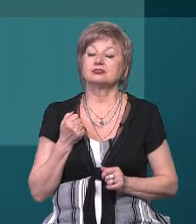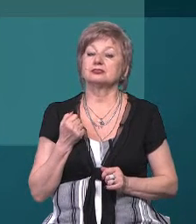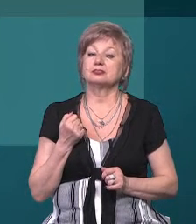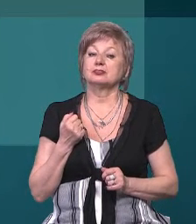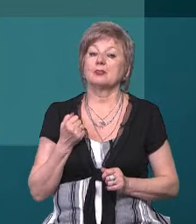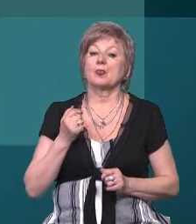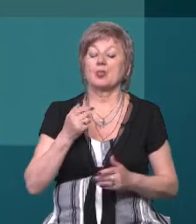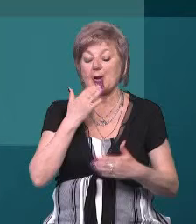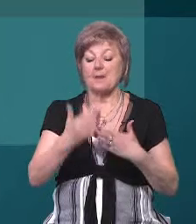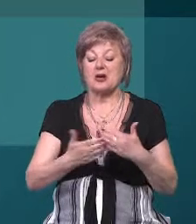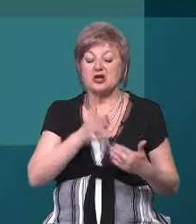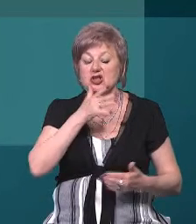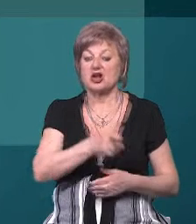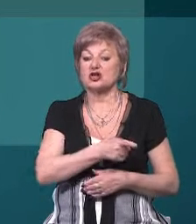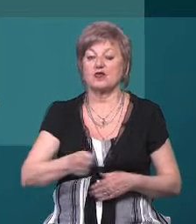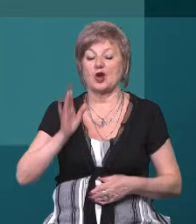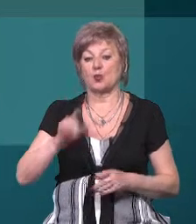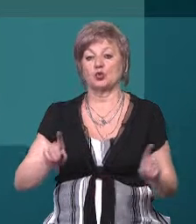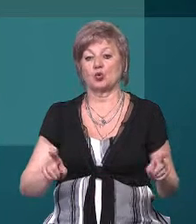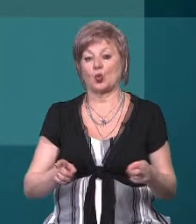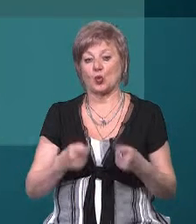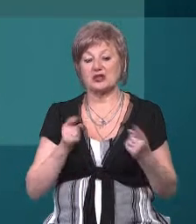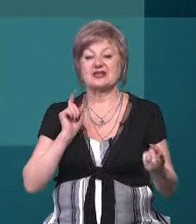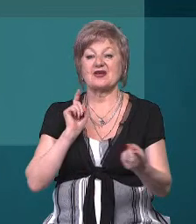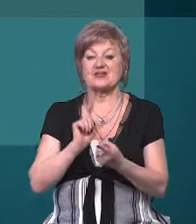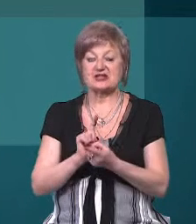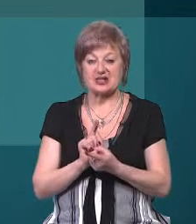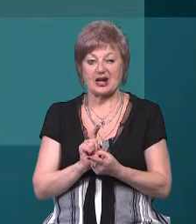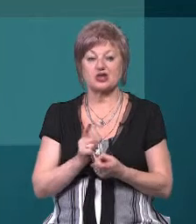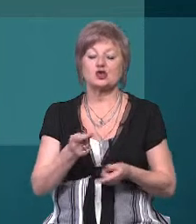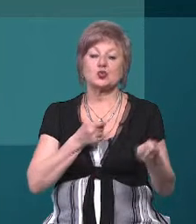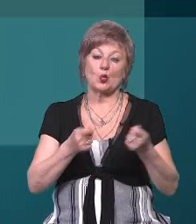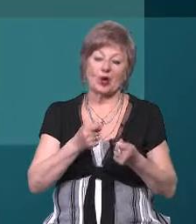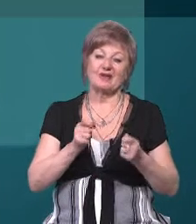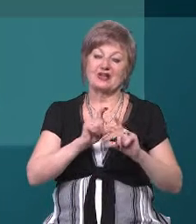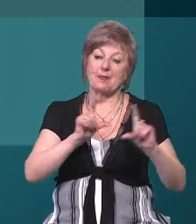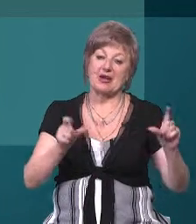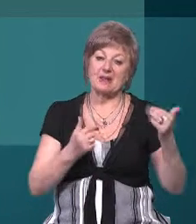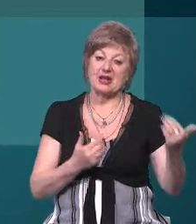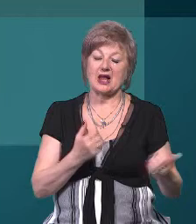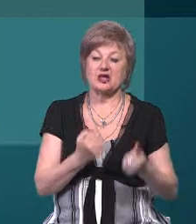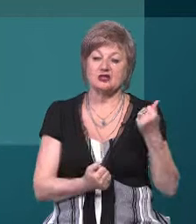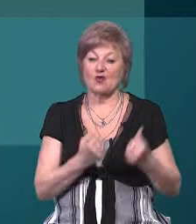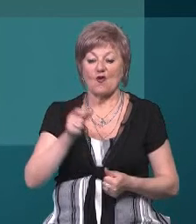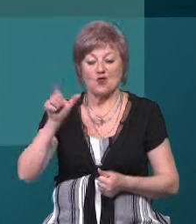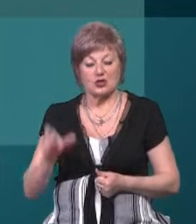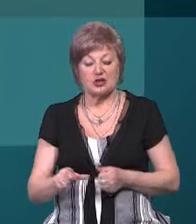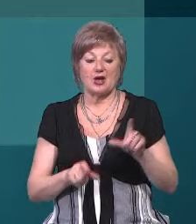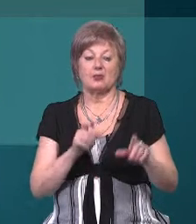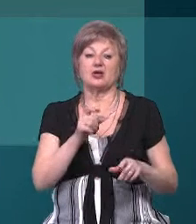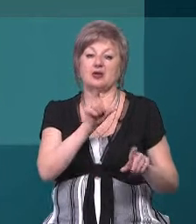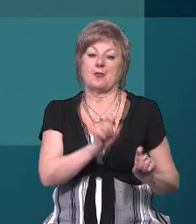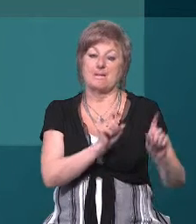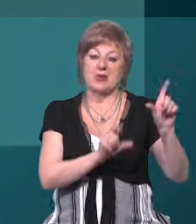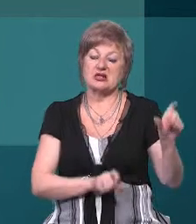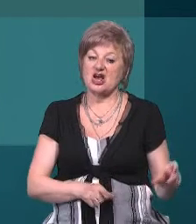в ближайший час буде організована зустріч з керівництвом підприємства, водієм та пасажиром для